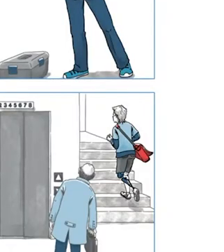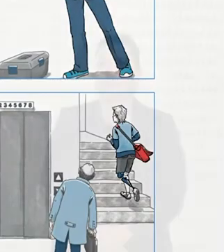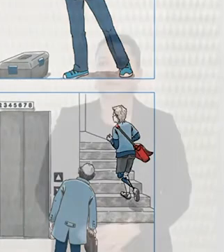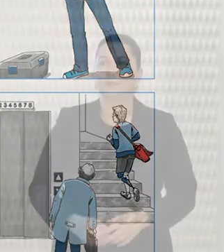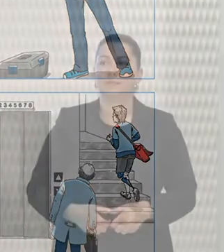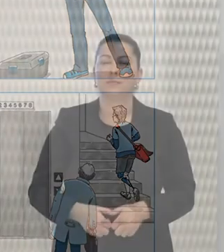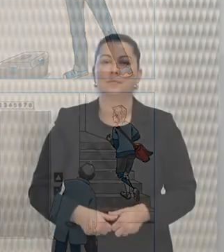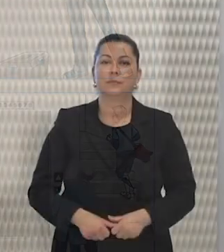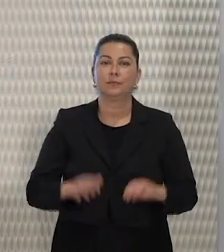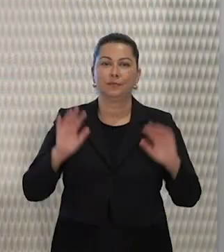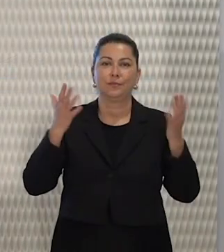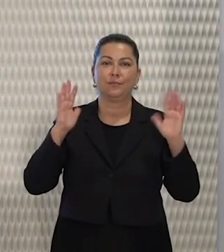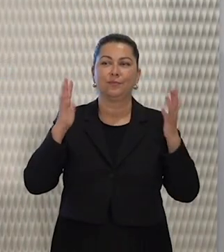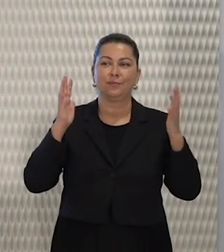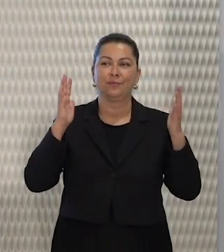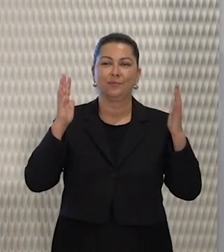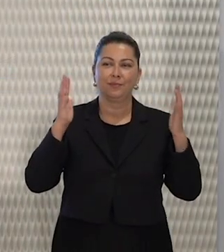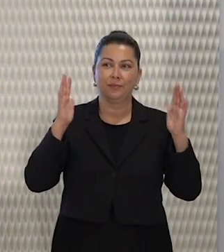Und